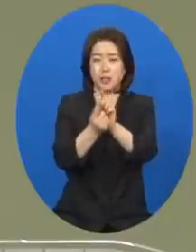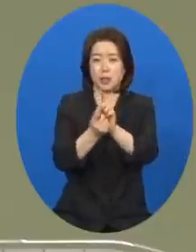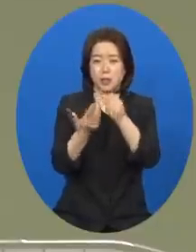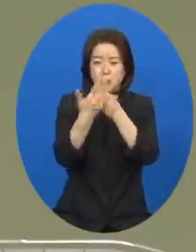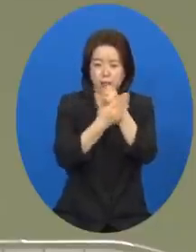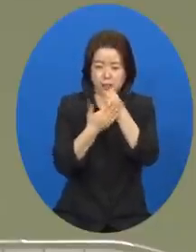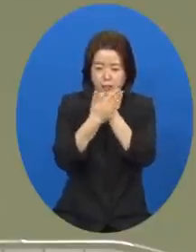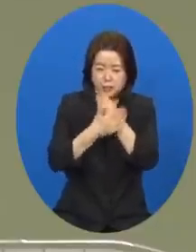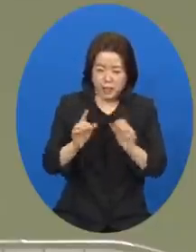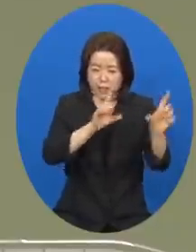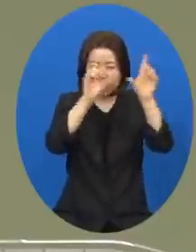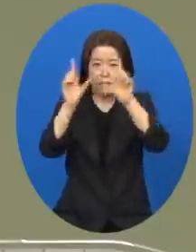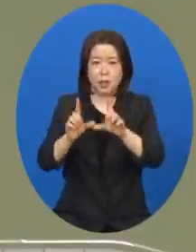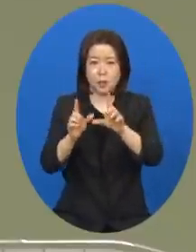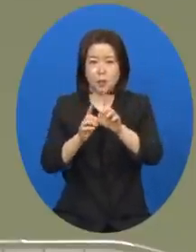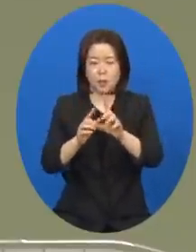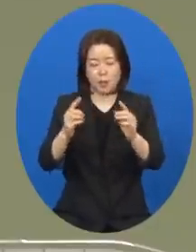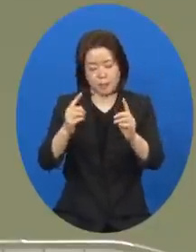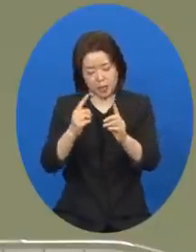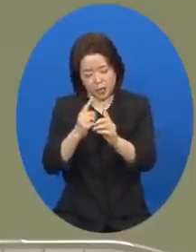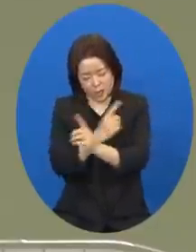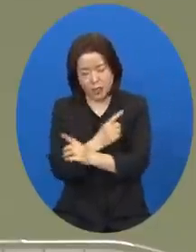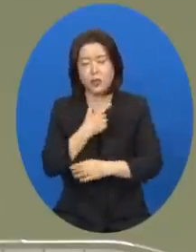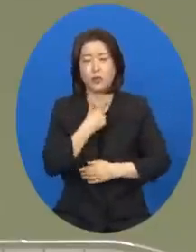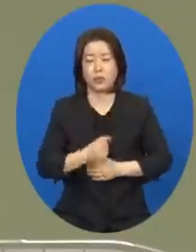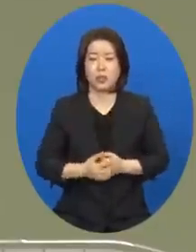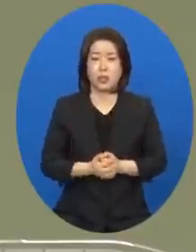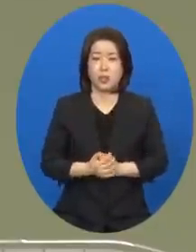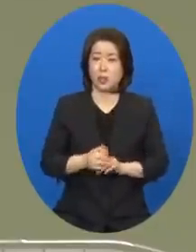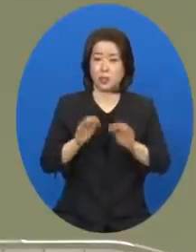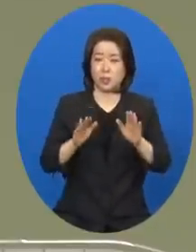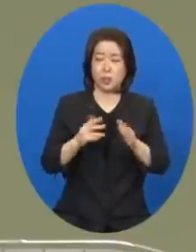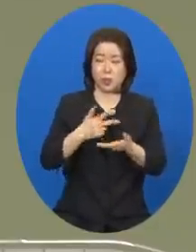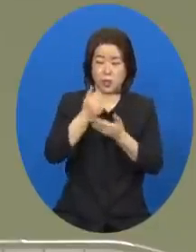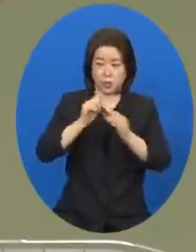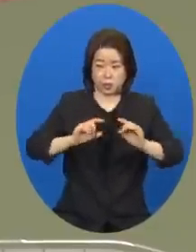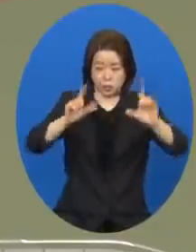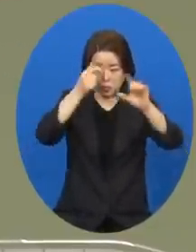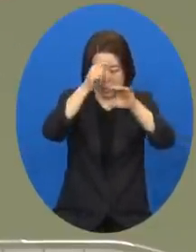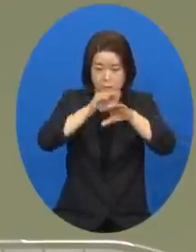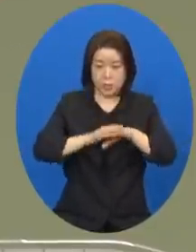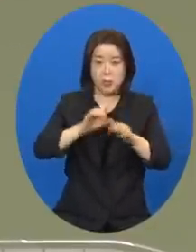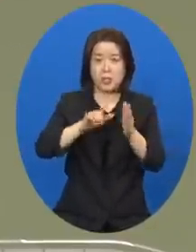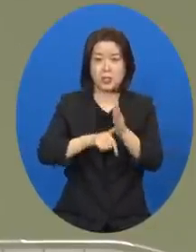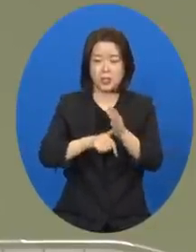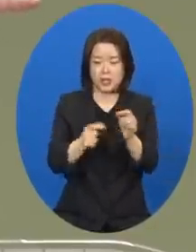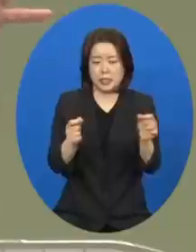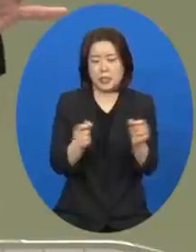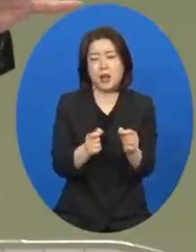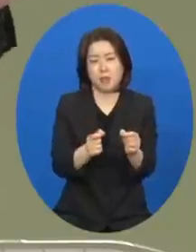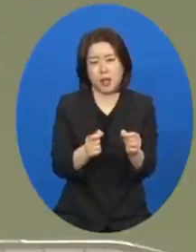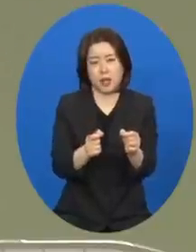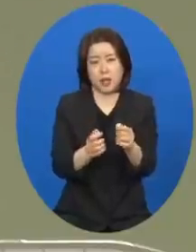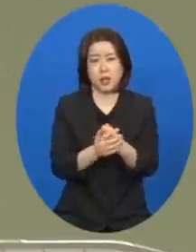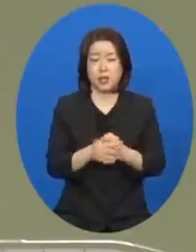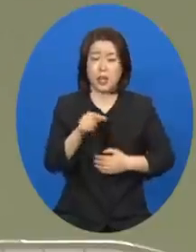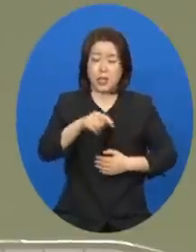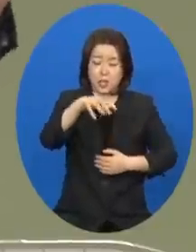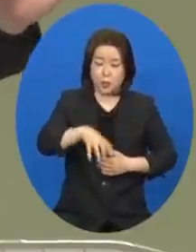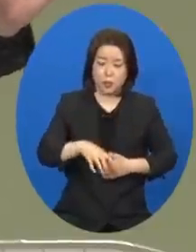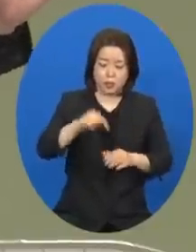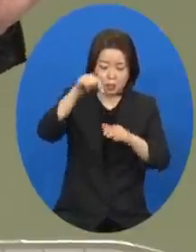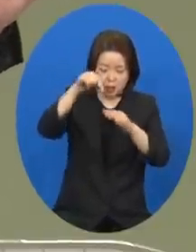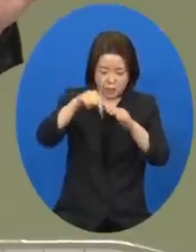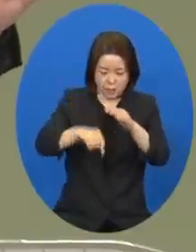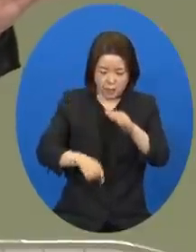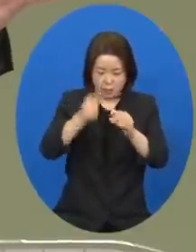삶을 살고 변화되기 원합니다. 오늘 주일 예배 시간이 워낙 짧으니 여기서 깊은 기도의 시간을